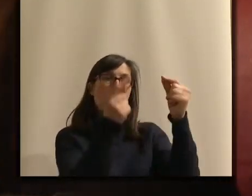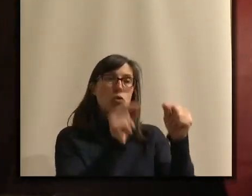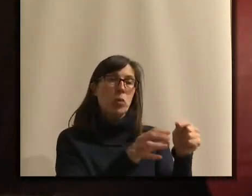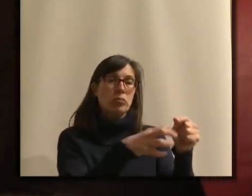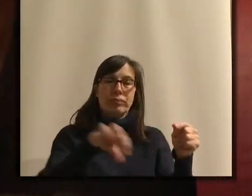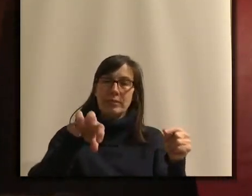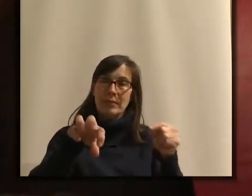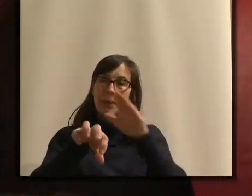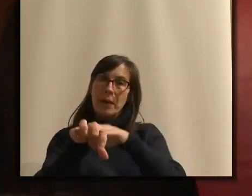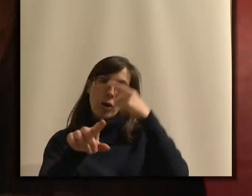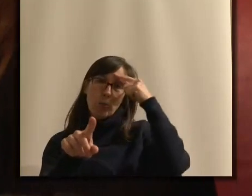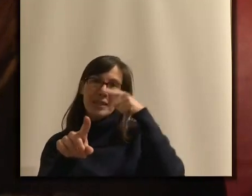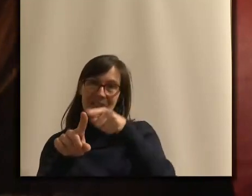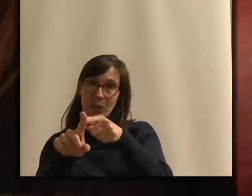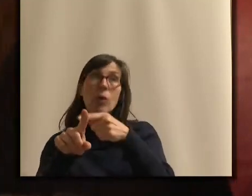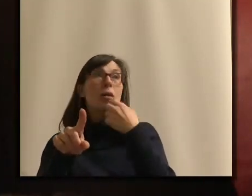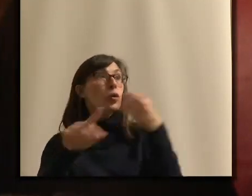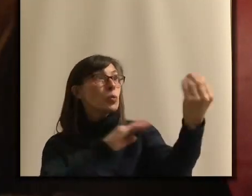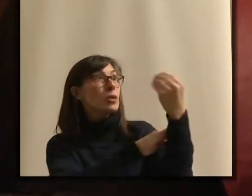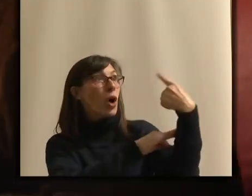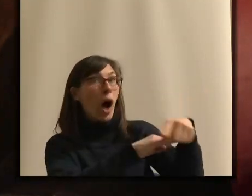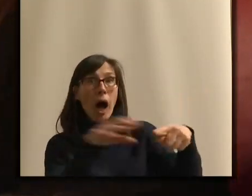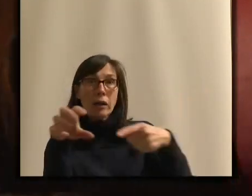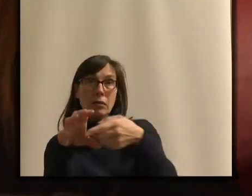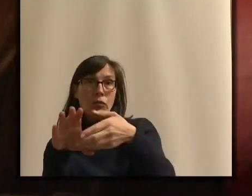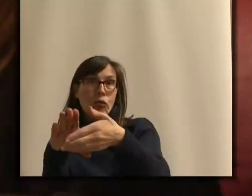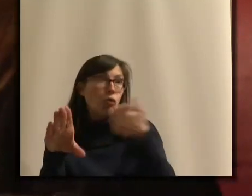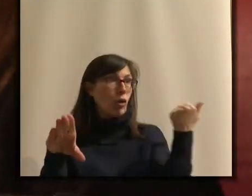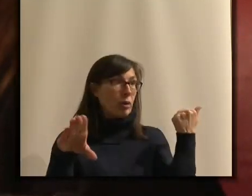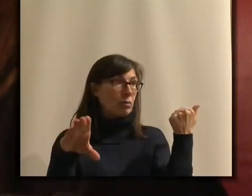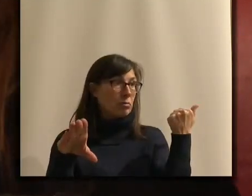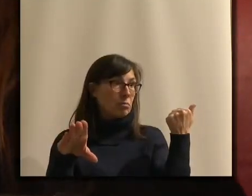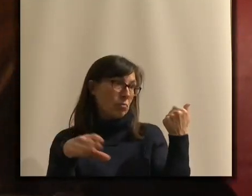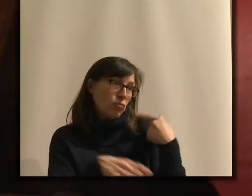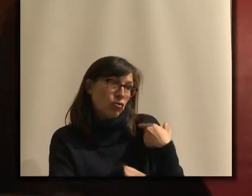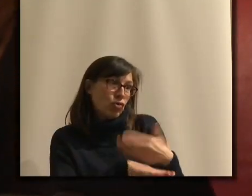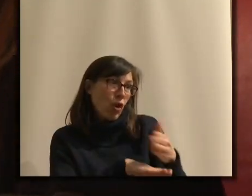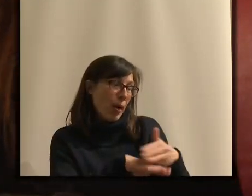i si s'atorga una subvenció doncs ja es traurà i aquests diners aniran a una altra